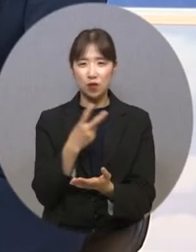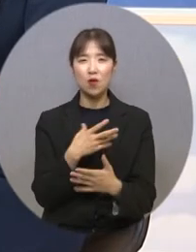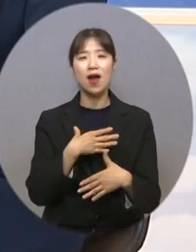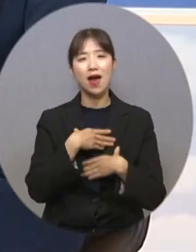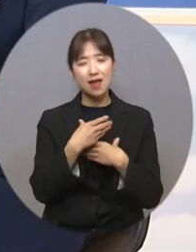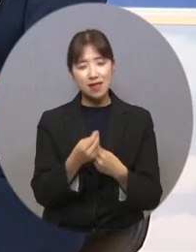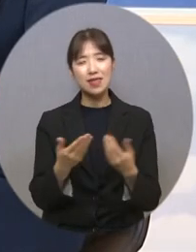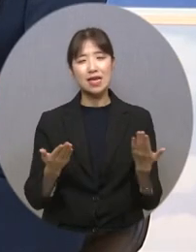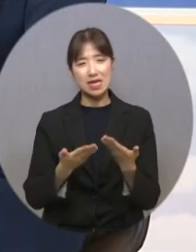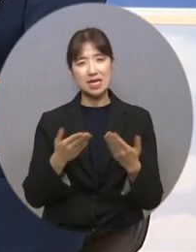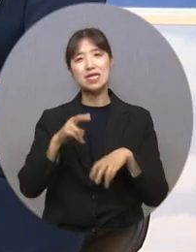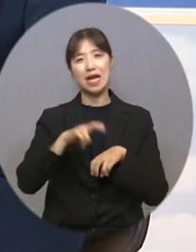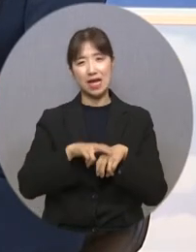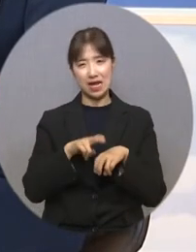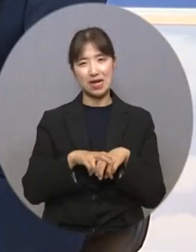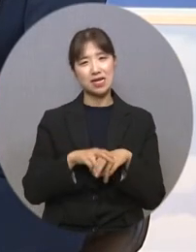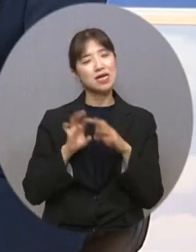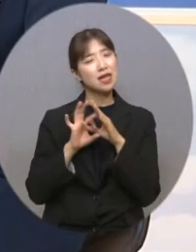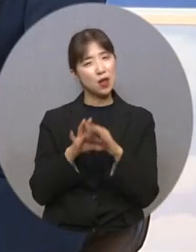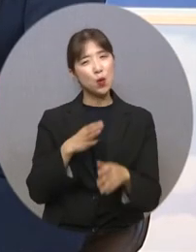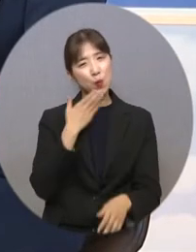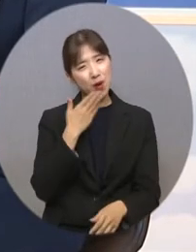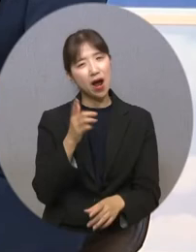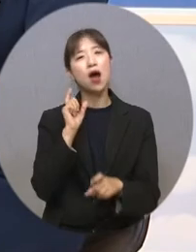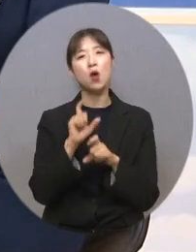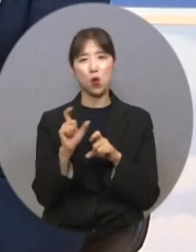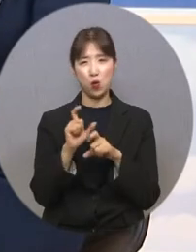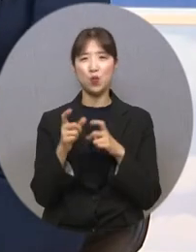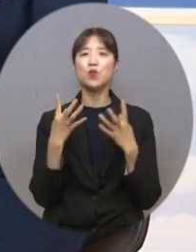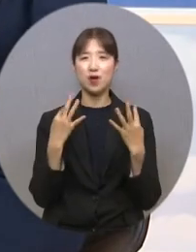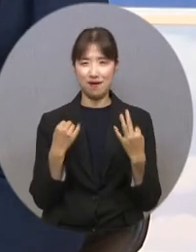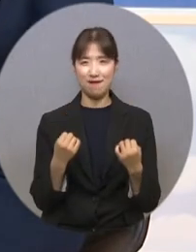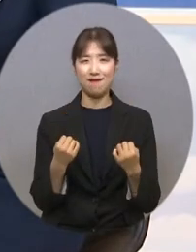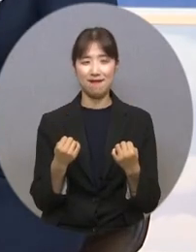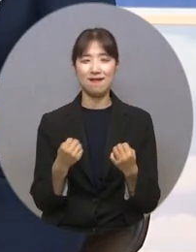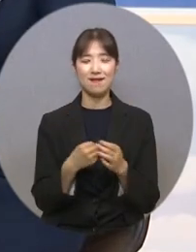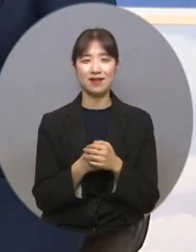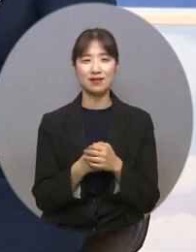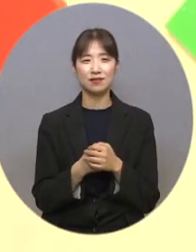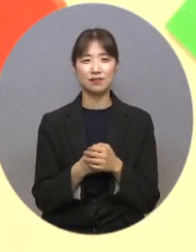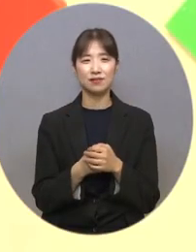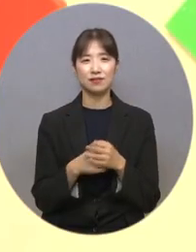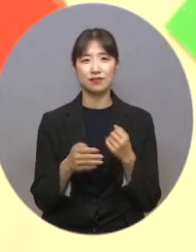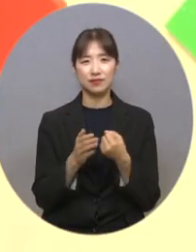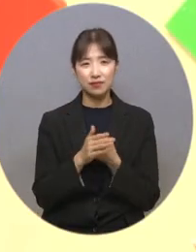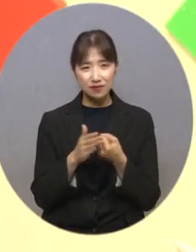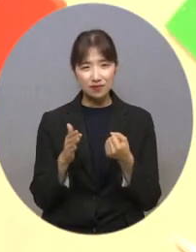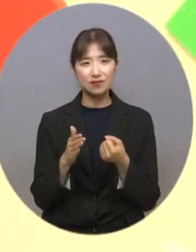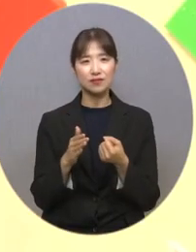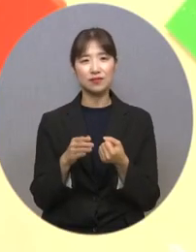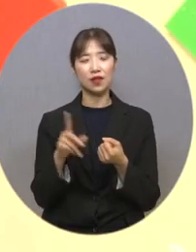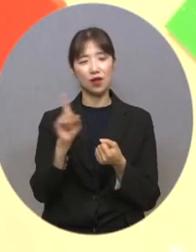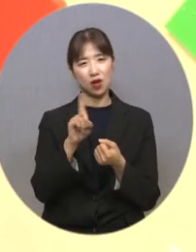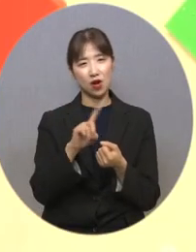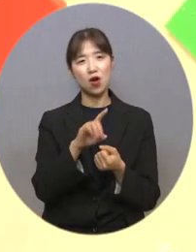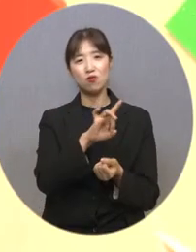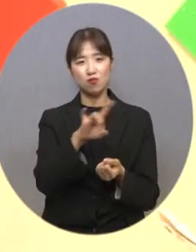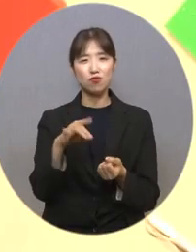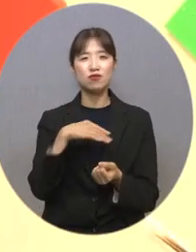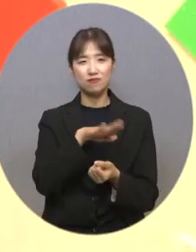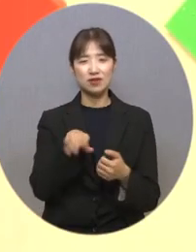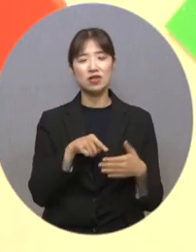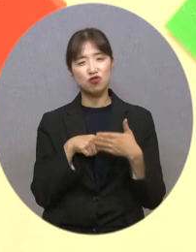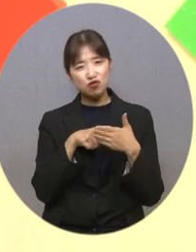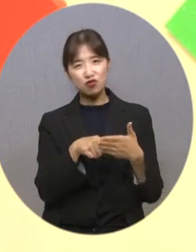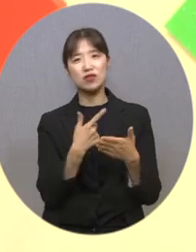안정된 일자리를 이어갈 수 있을지 많은 고민을 했던 것은 사실인 것 같아요. 네. 그래서 어떤 부분들을 우리가 추진하기